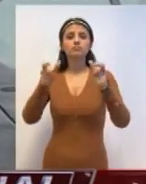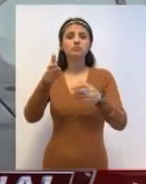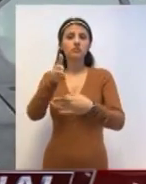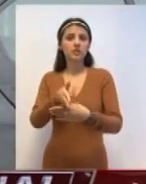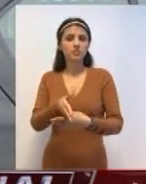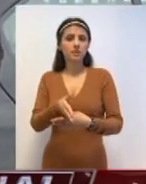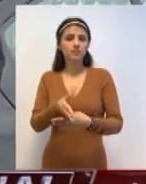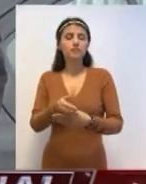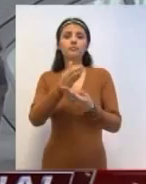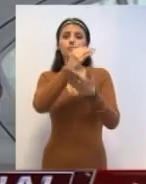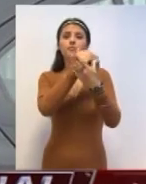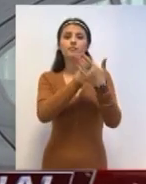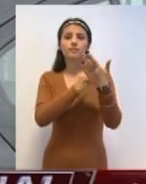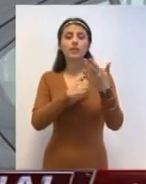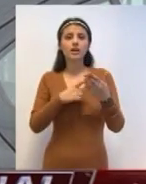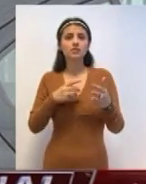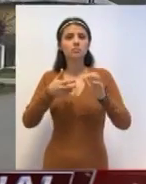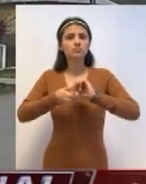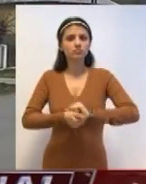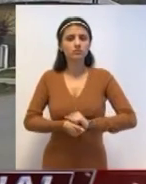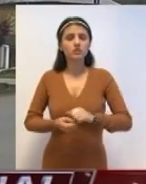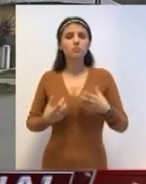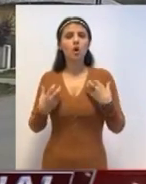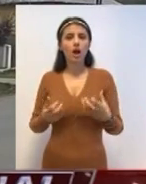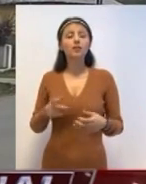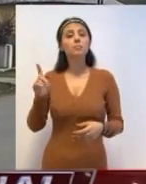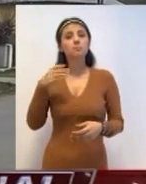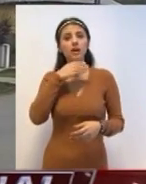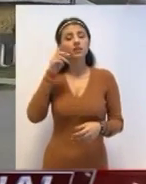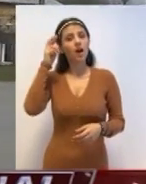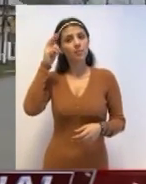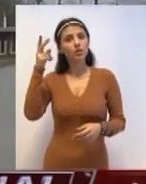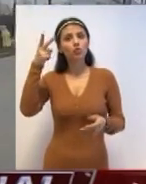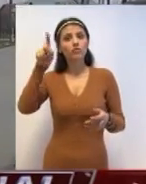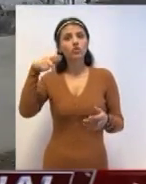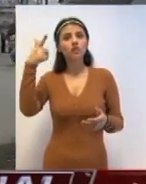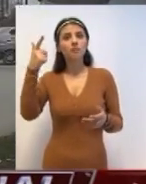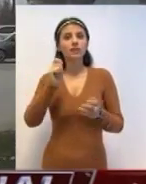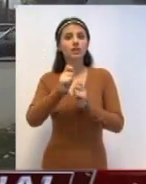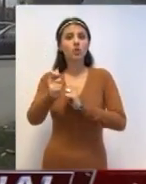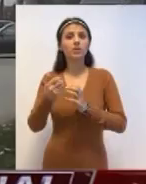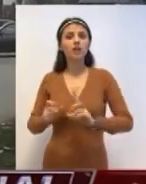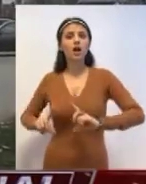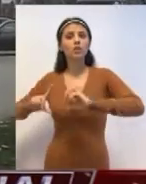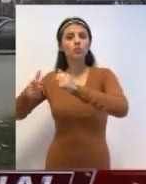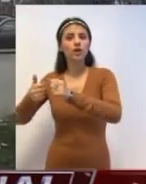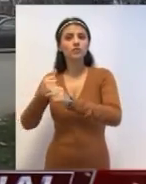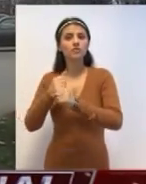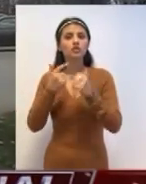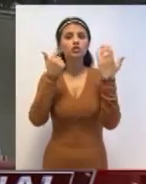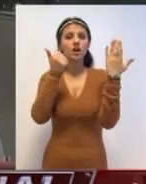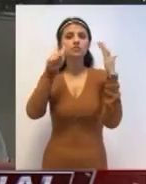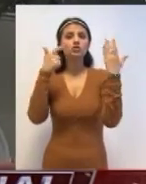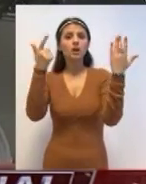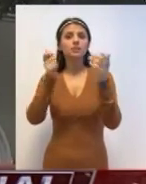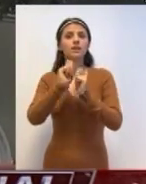modernizarea instituțiilor. Lista realizărilor este consistentă, însă merită să amintim cei 2,7 km de canalizare,